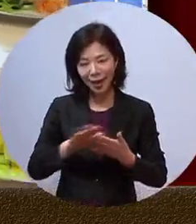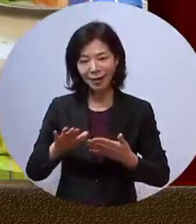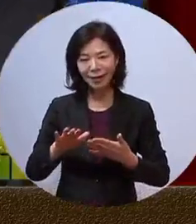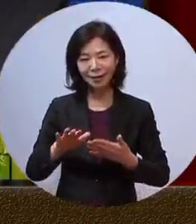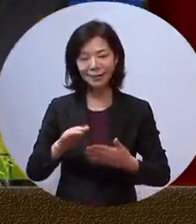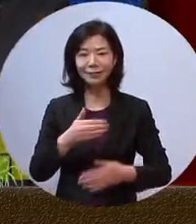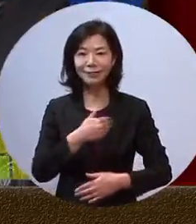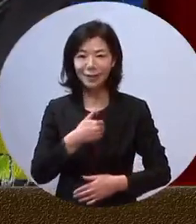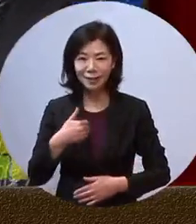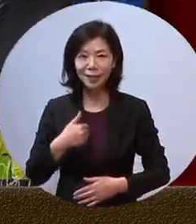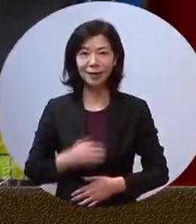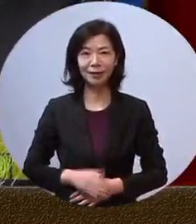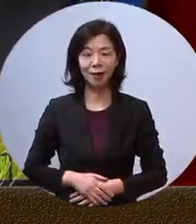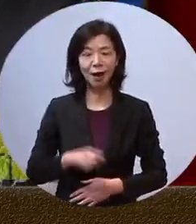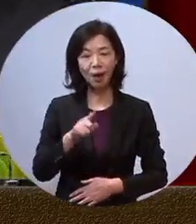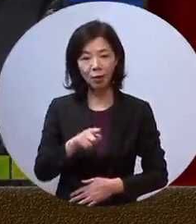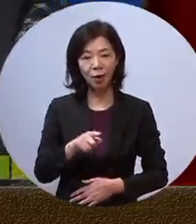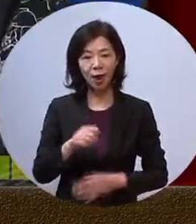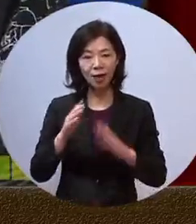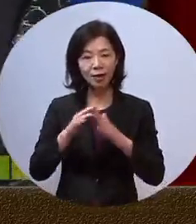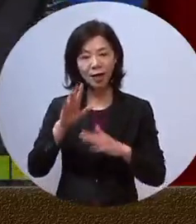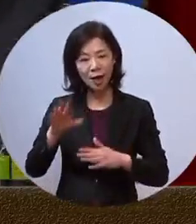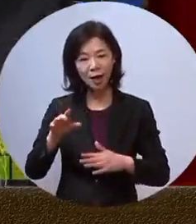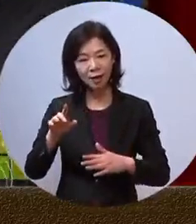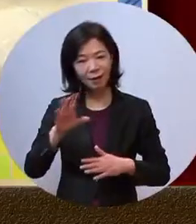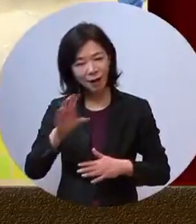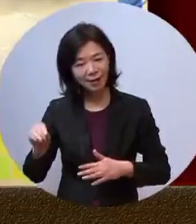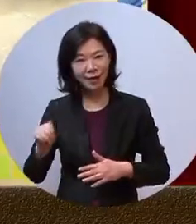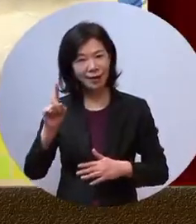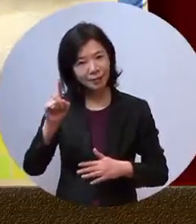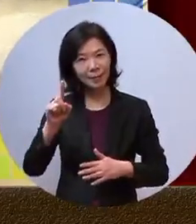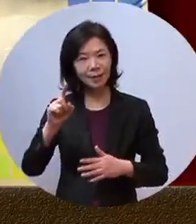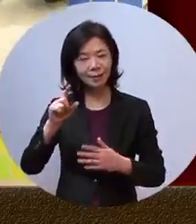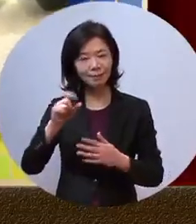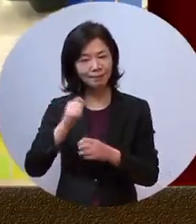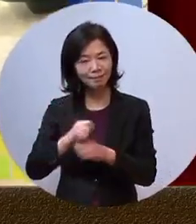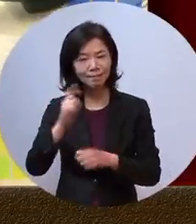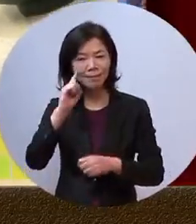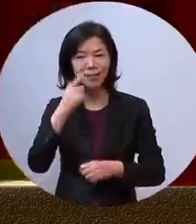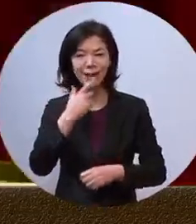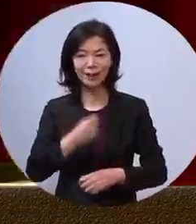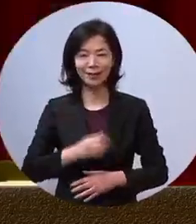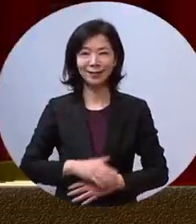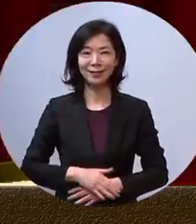どれか一品でも作ってみたいなと思います。 大変